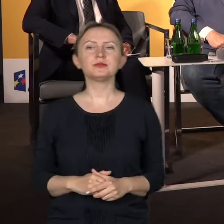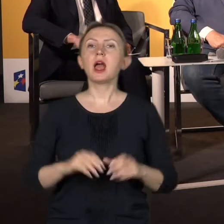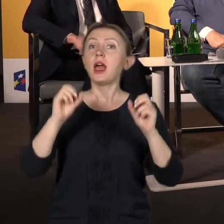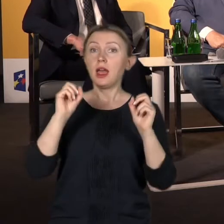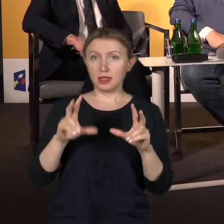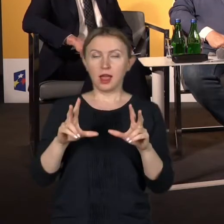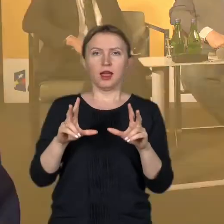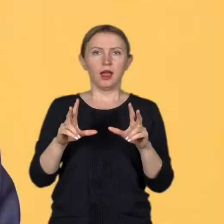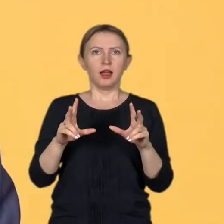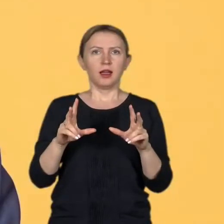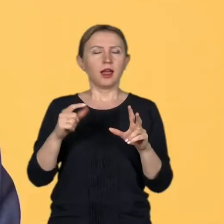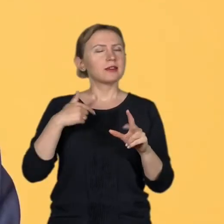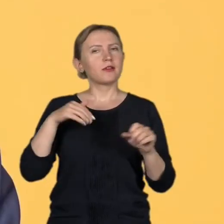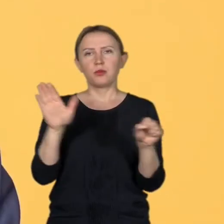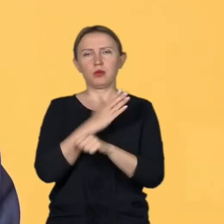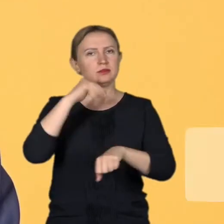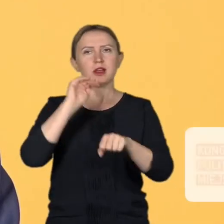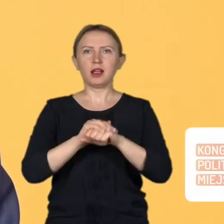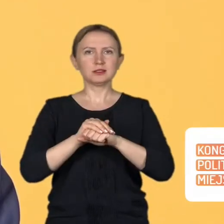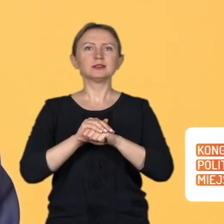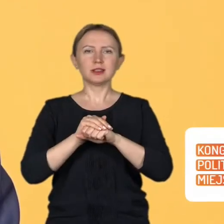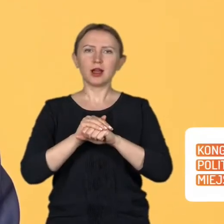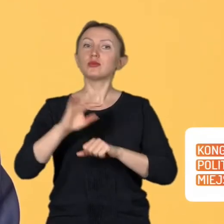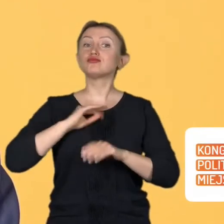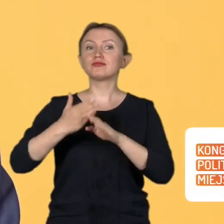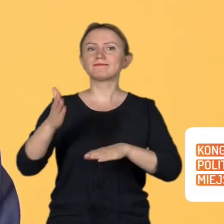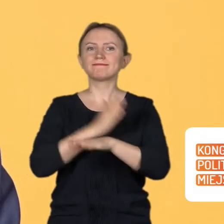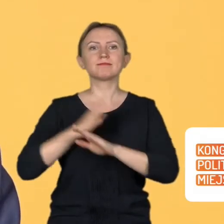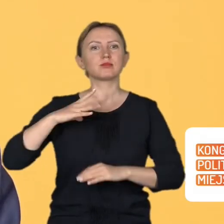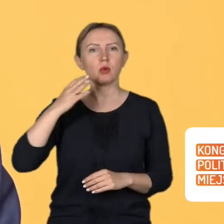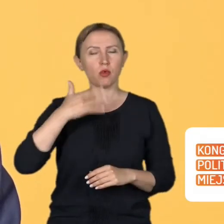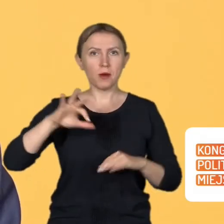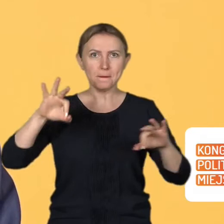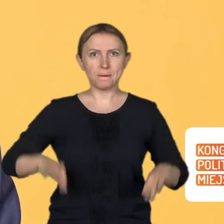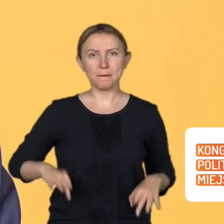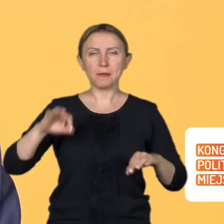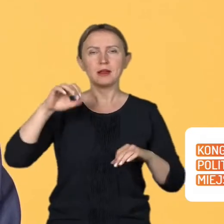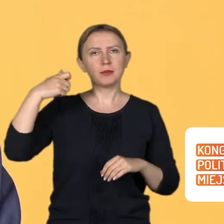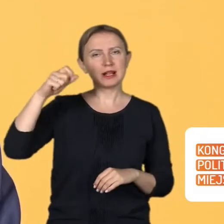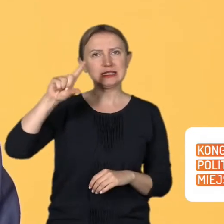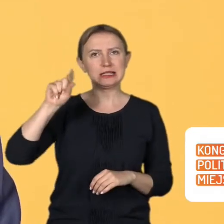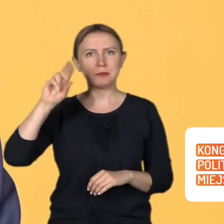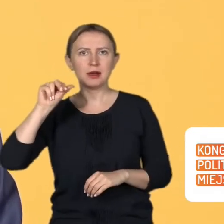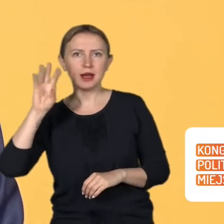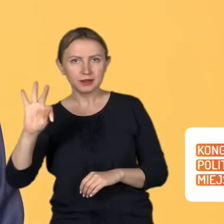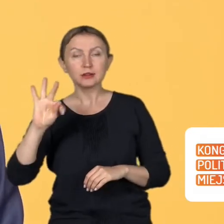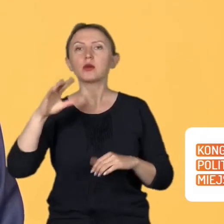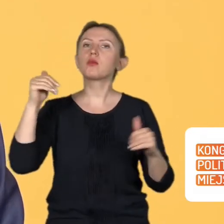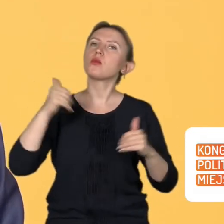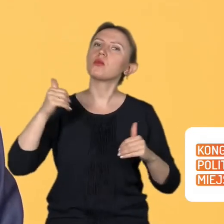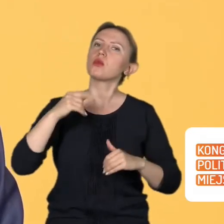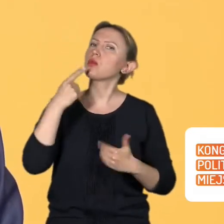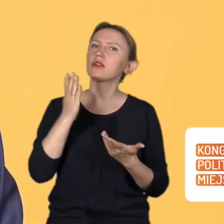Tak, ja tutaj całkowicie zgadzam się z moim przedmówcą, z prezydentem Zilbertem. Można powiedzieć tylko, że